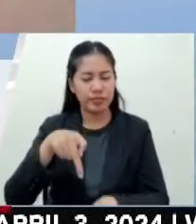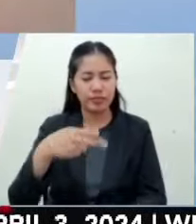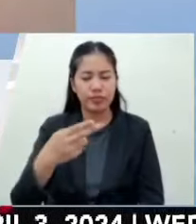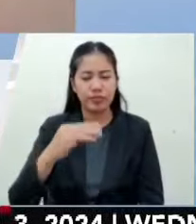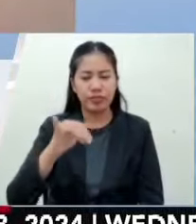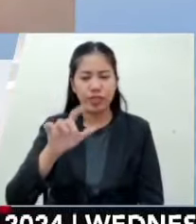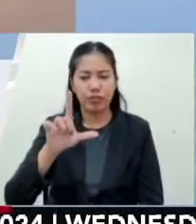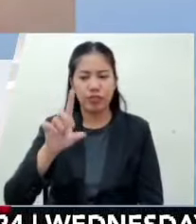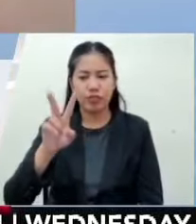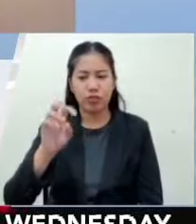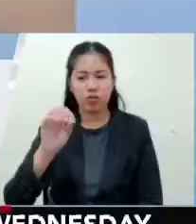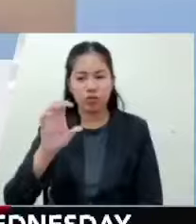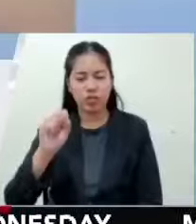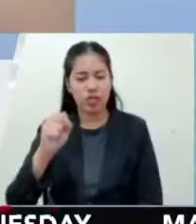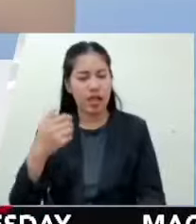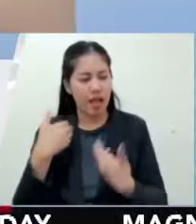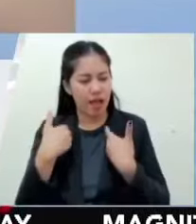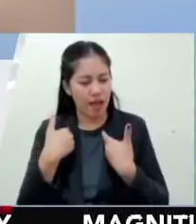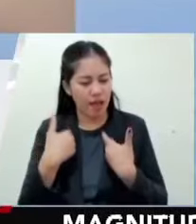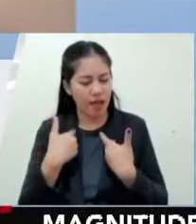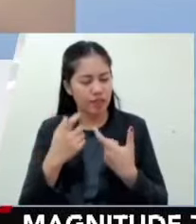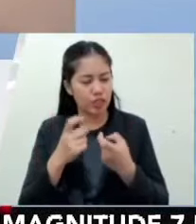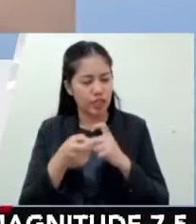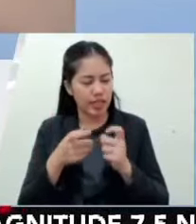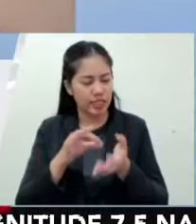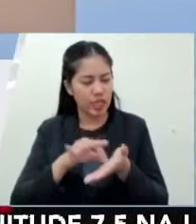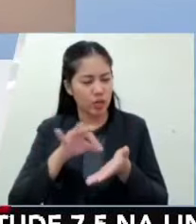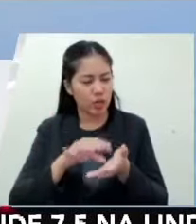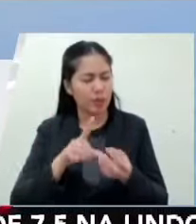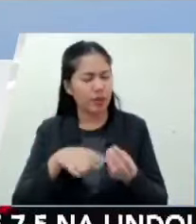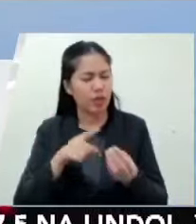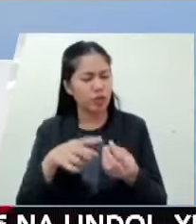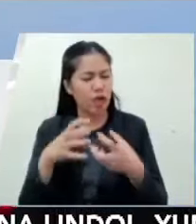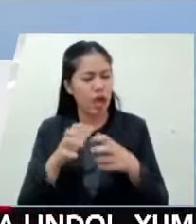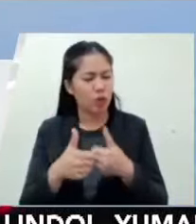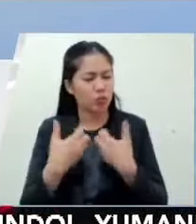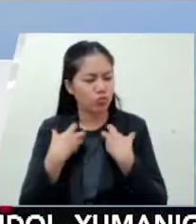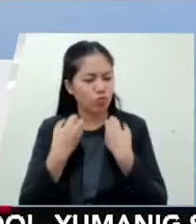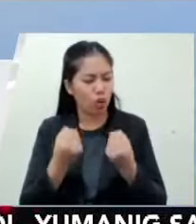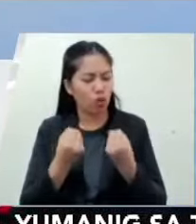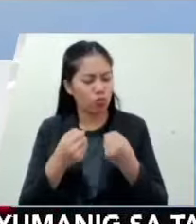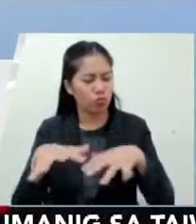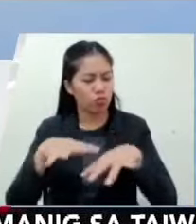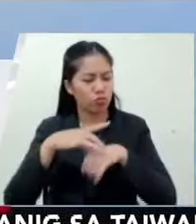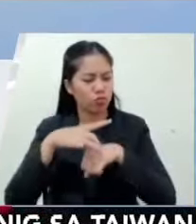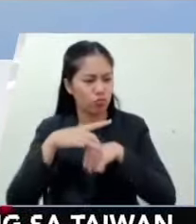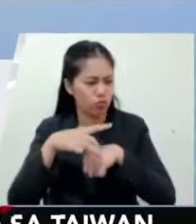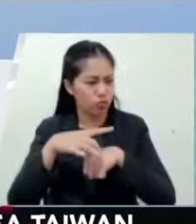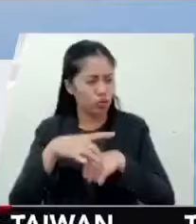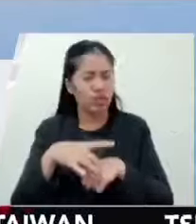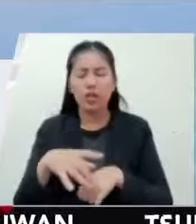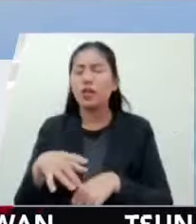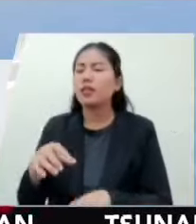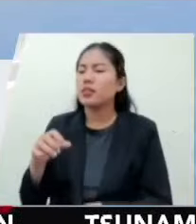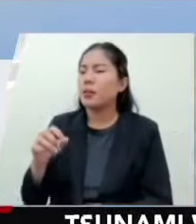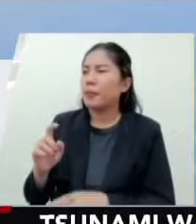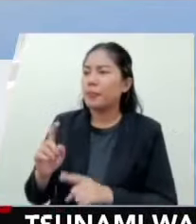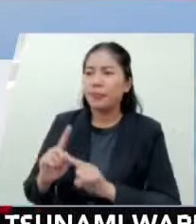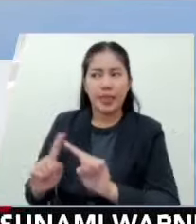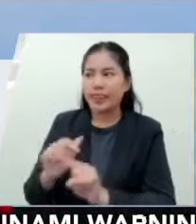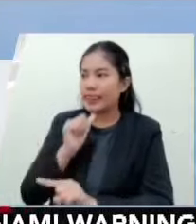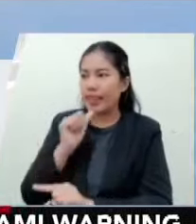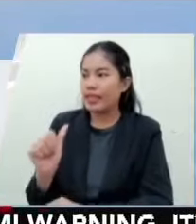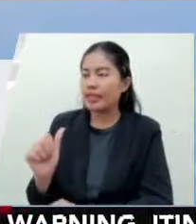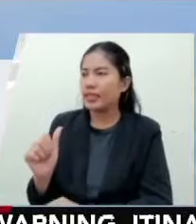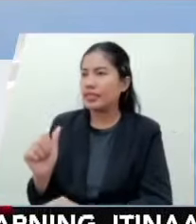sa Taiwan? Ito, hindi natin to i-adjust kasi hindi po to sakop natin. Okay. So, nagkakaroon tayo ng readjustment